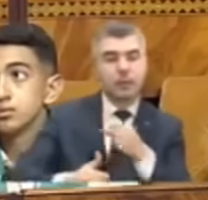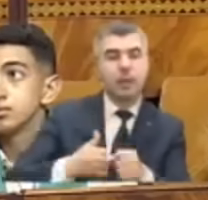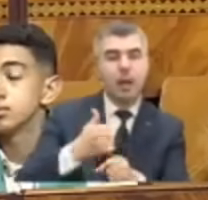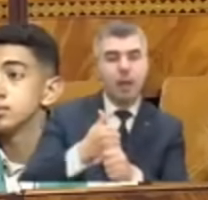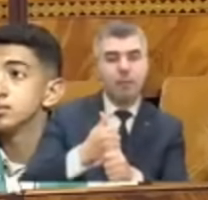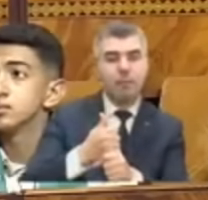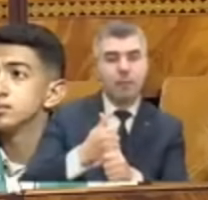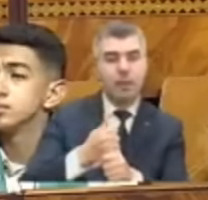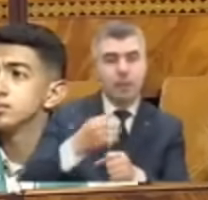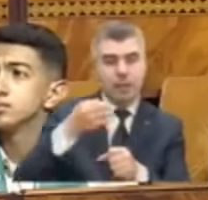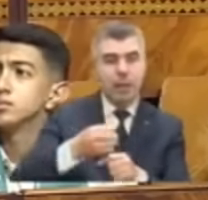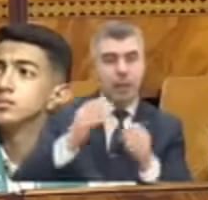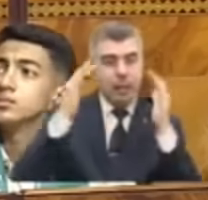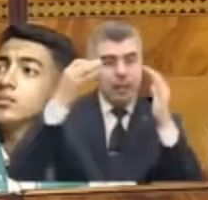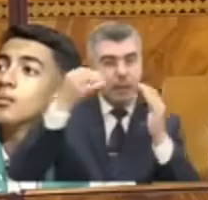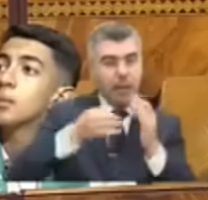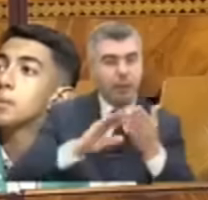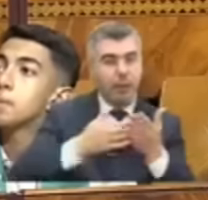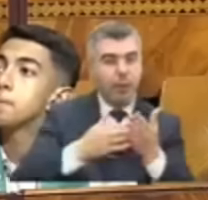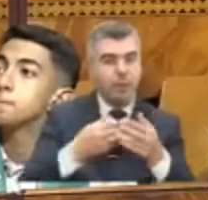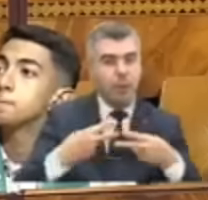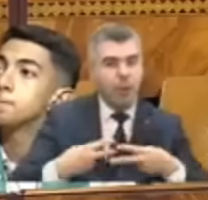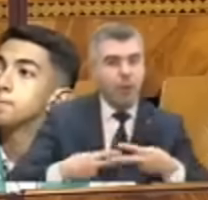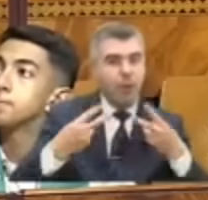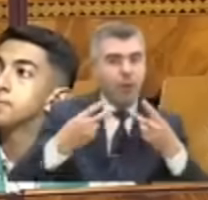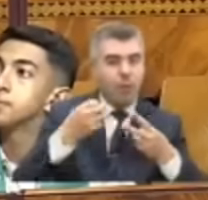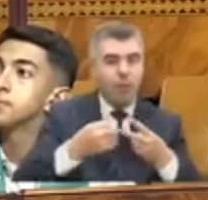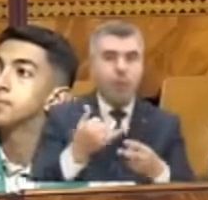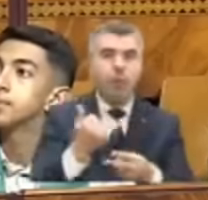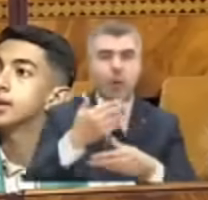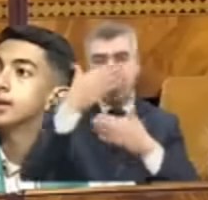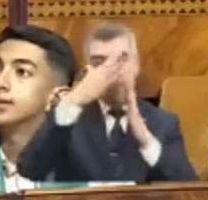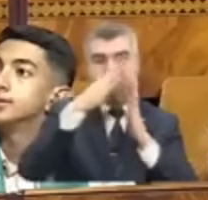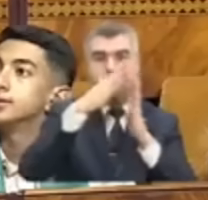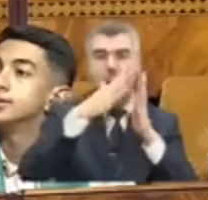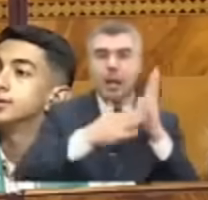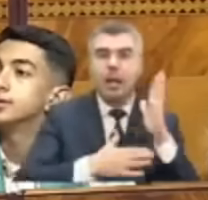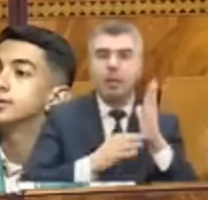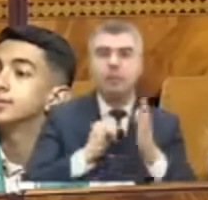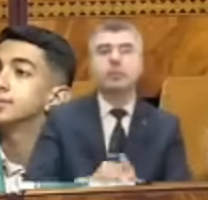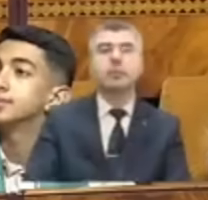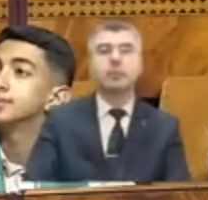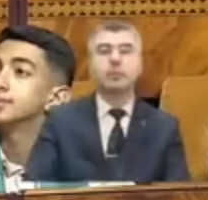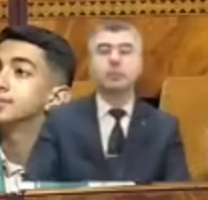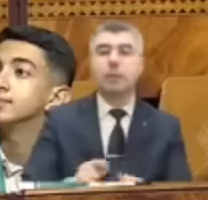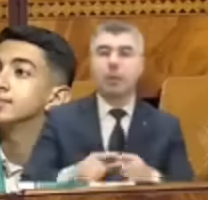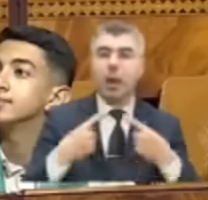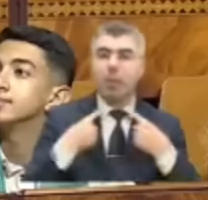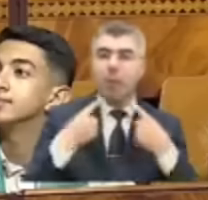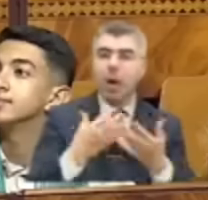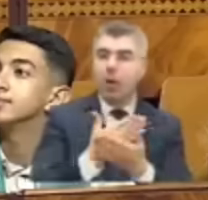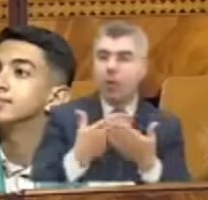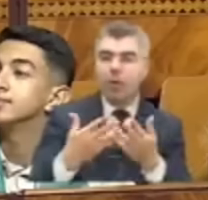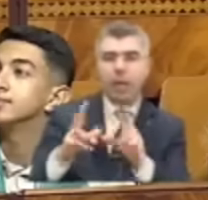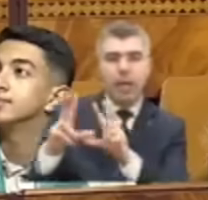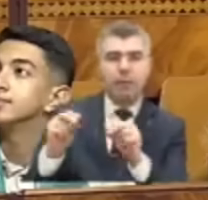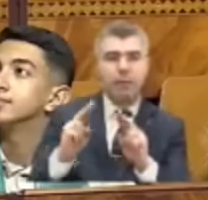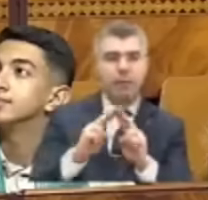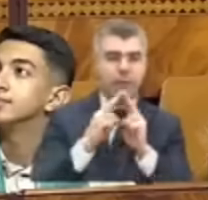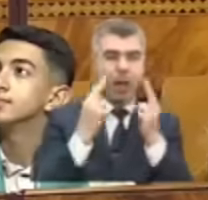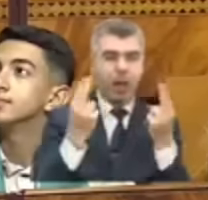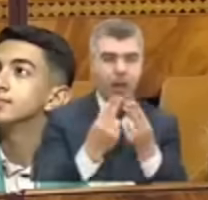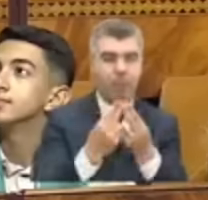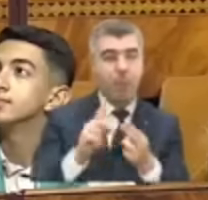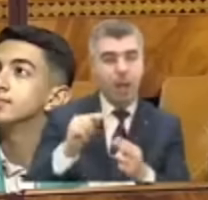الثقافي الذي ينص على ترويج الثقافه المغربيه وابرازه هويتها من بين الثقافات الاخرى هل لكم